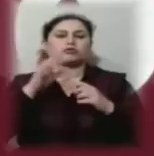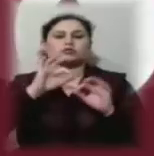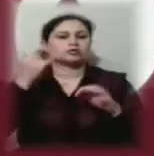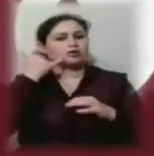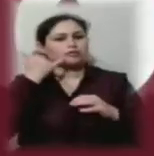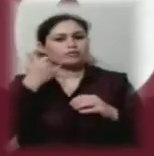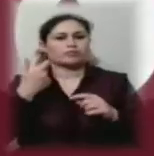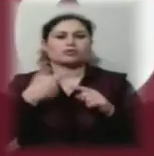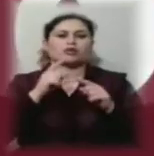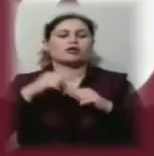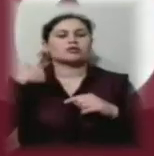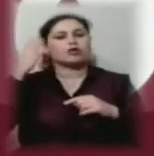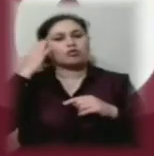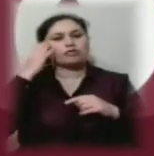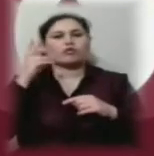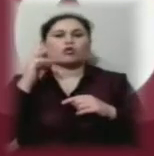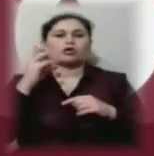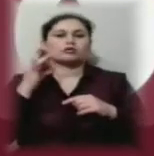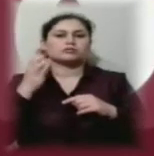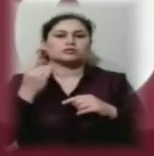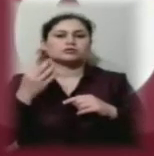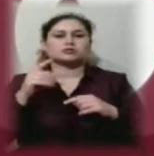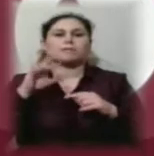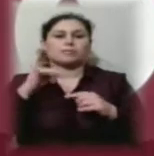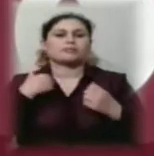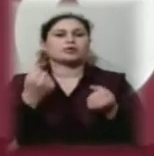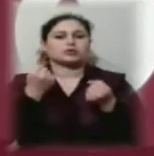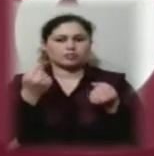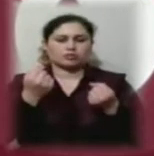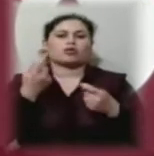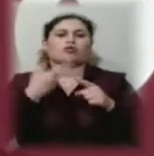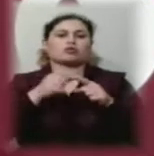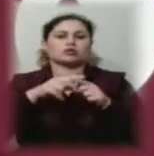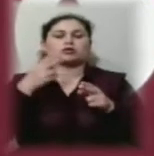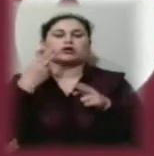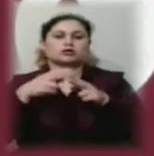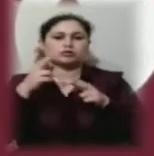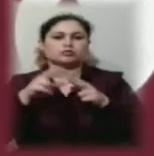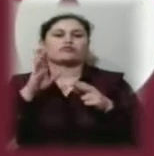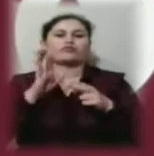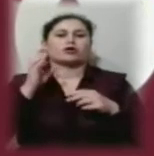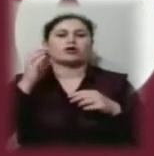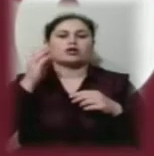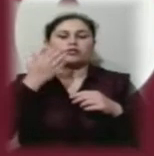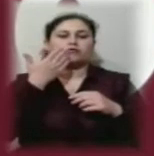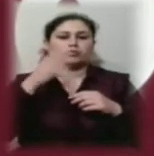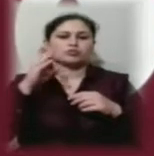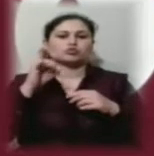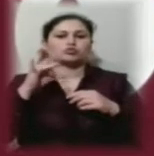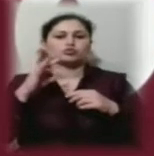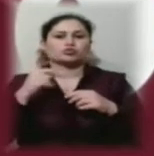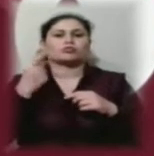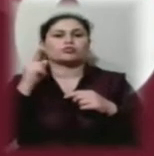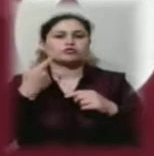голова комісії і наша комісія, ми підтримали надання цього кредиту європейською структурою. Тому що ми